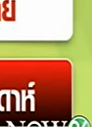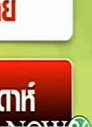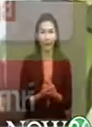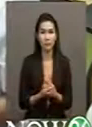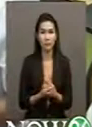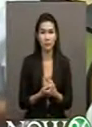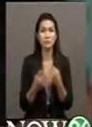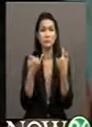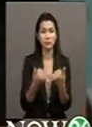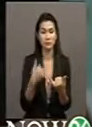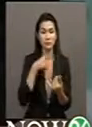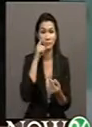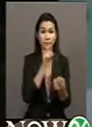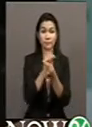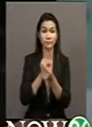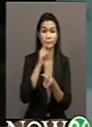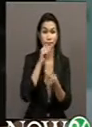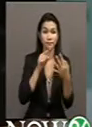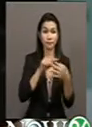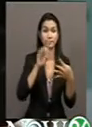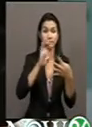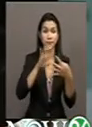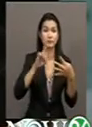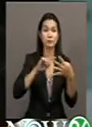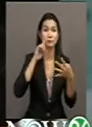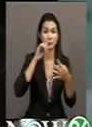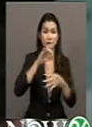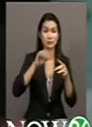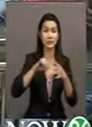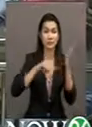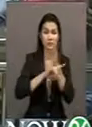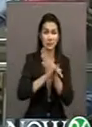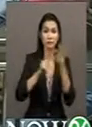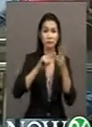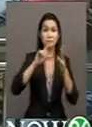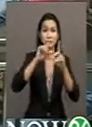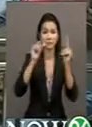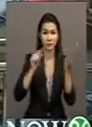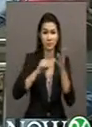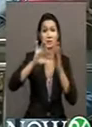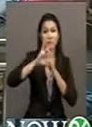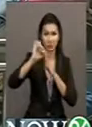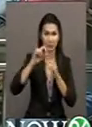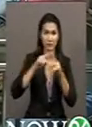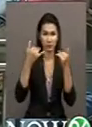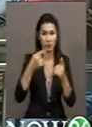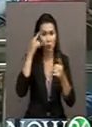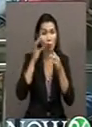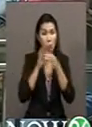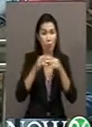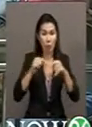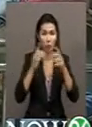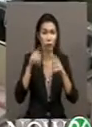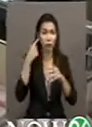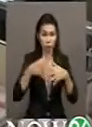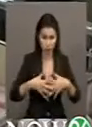าฬจันทบุรีเพชรบูรณ์และก็เชียงใหม่ที่ยังมีอยู่บางอำเภอที่น่าคิดก็คือเรื่องของสตรีตั้งครรภ์ในพื้นที่